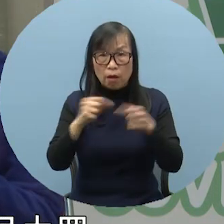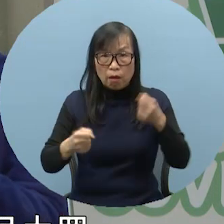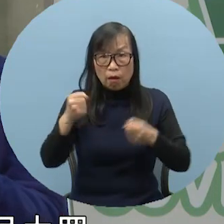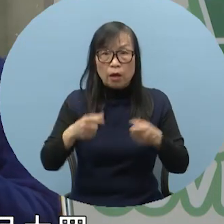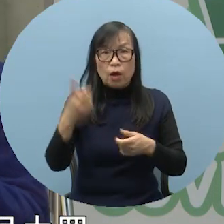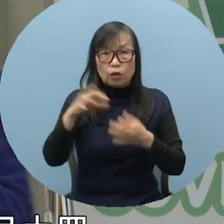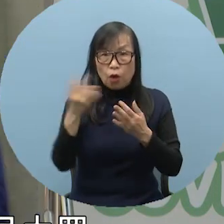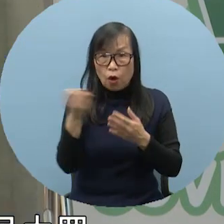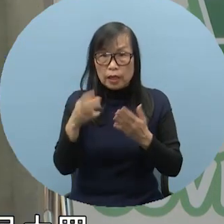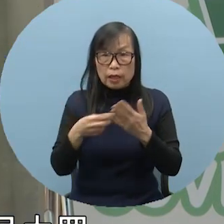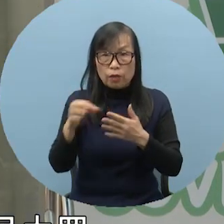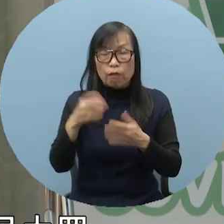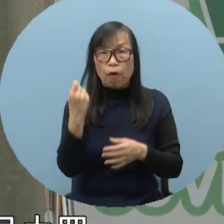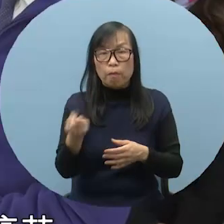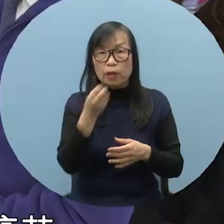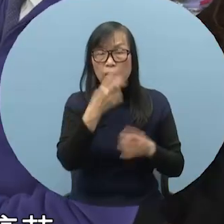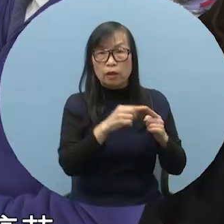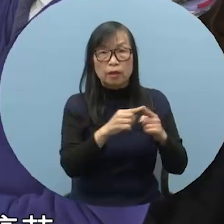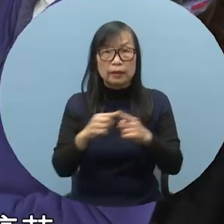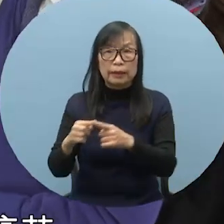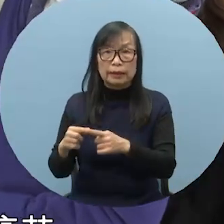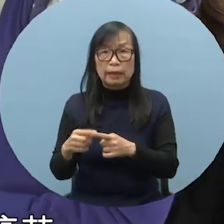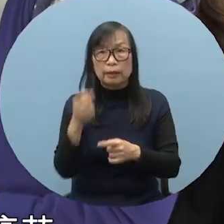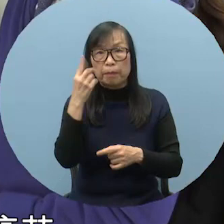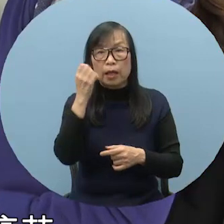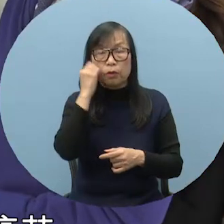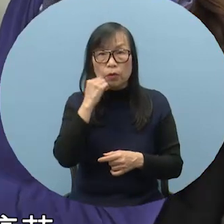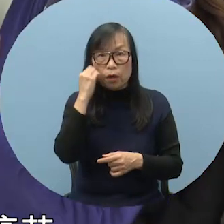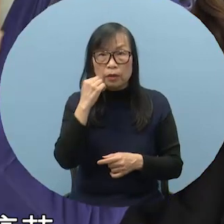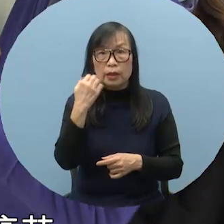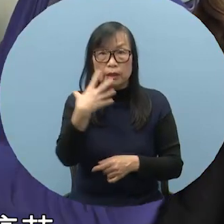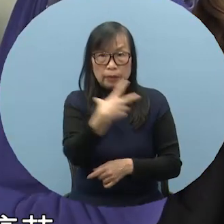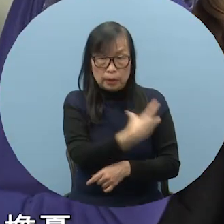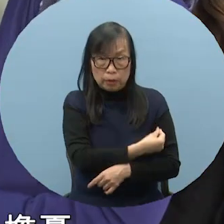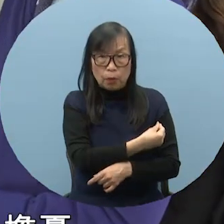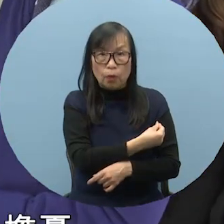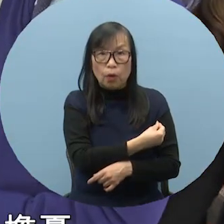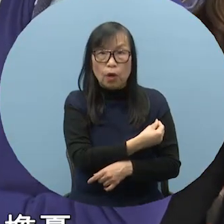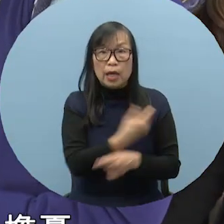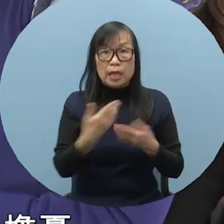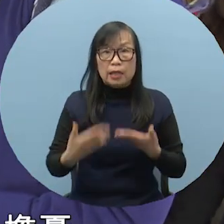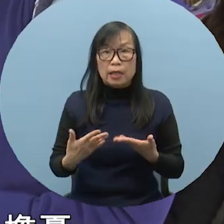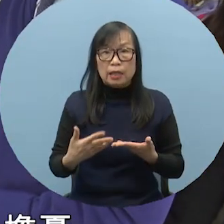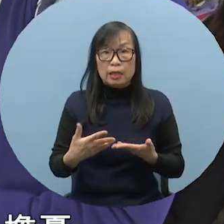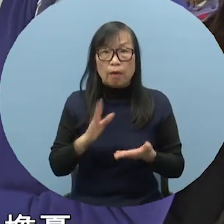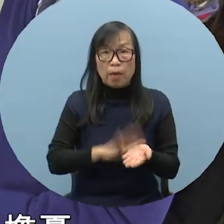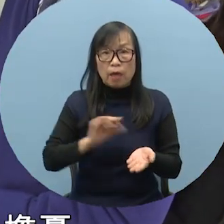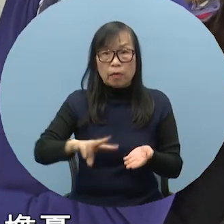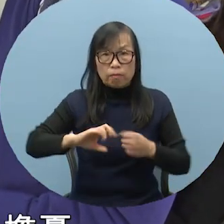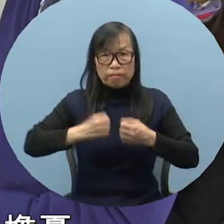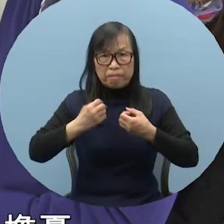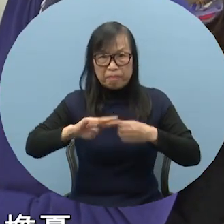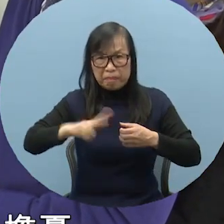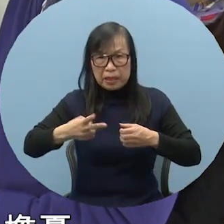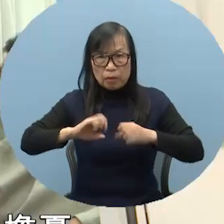再进一步方便到市民大众，特别我哋嘅长者咧嚟去接种疫苗。现时变种病毒嗰个肆虐咧